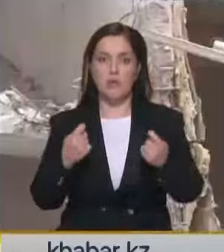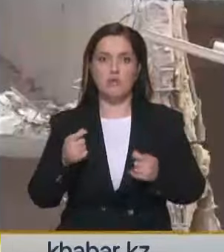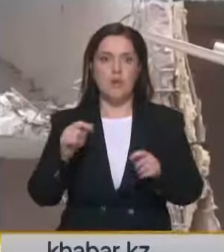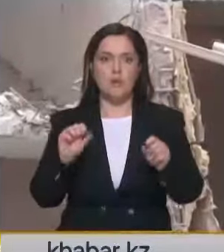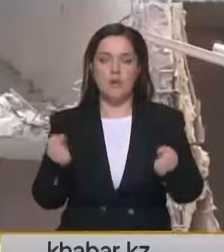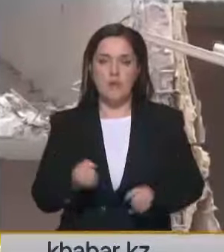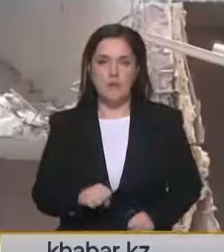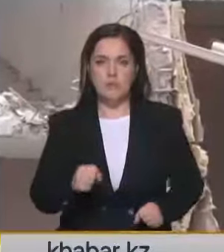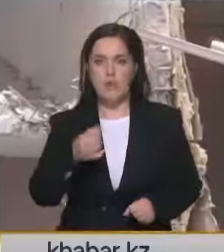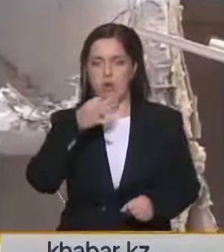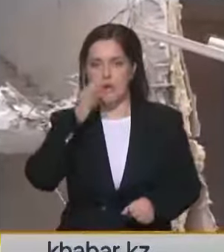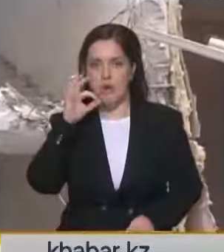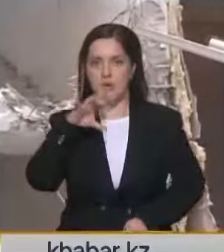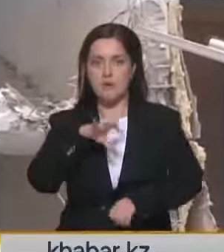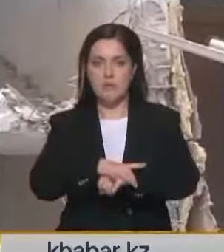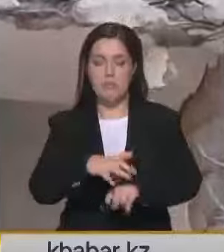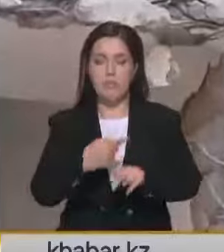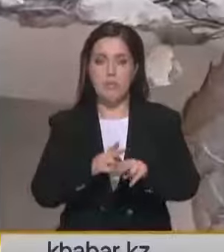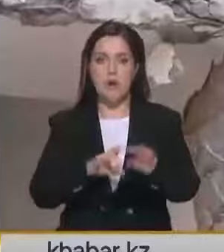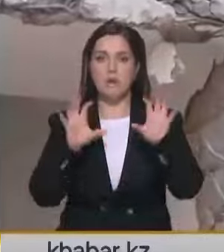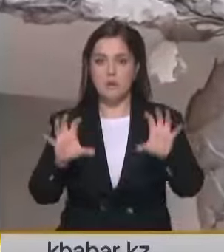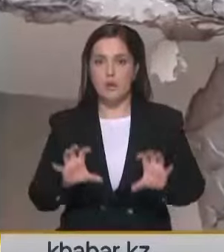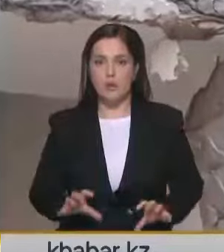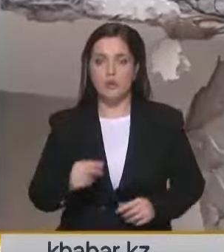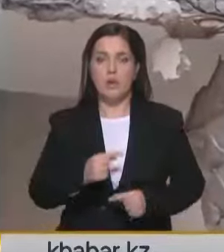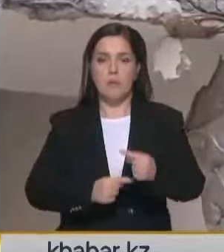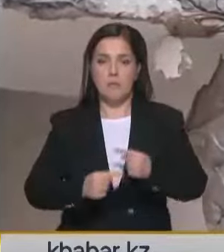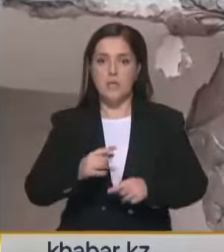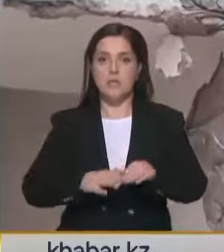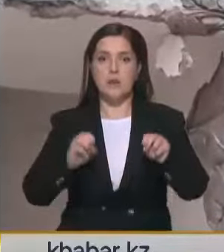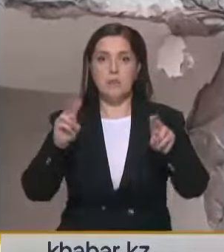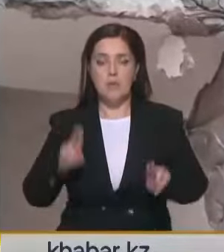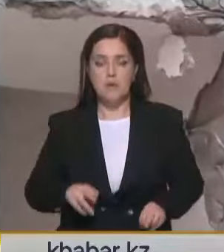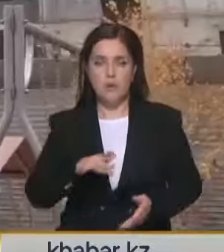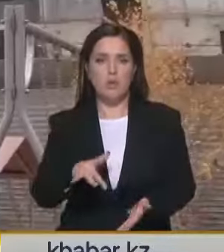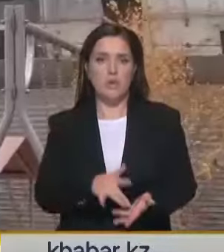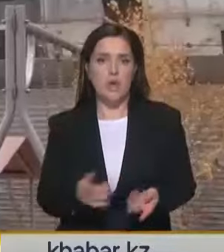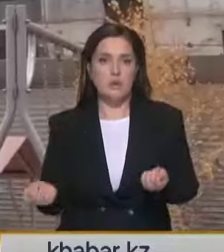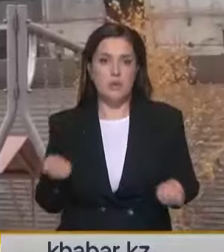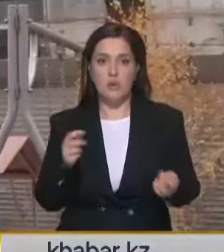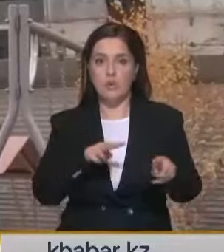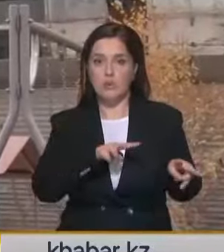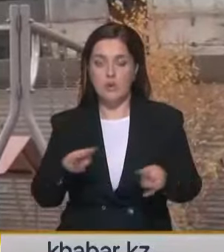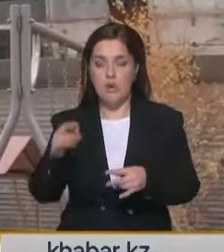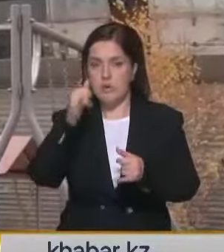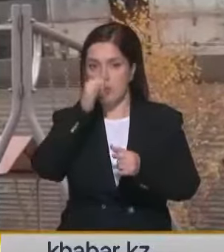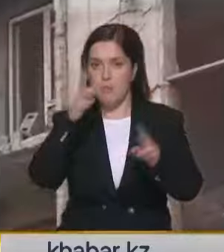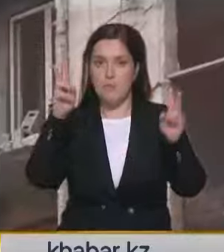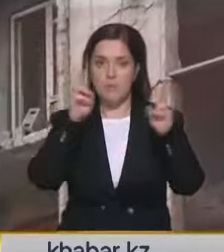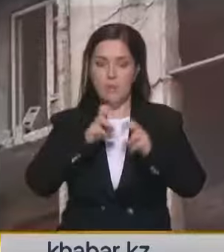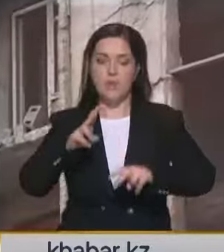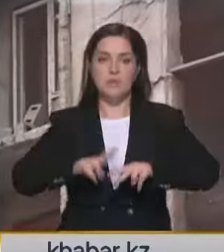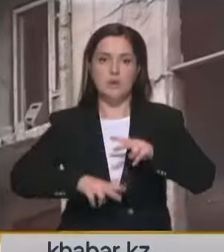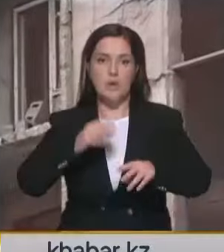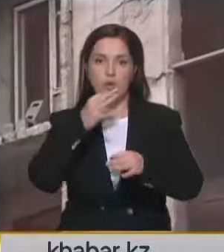на раннем этапе строительства. Согласно кодексу предпринимательства, специалисты управления градостроительного контроля не могут проводить проверки строительных объектов